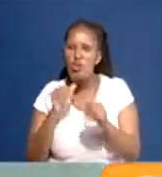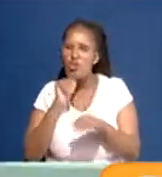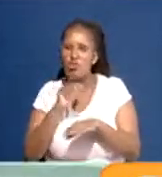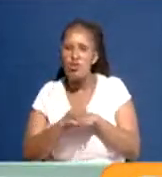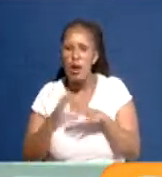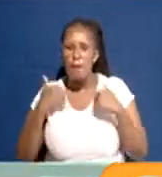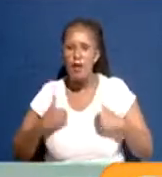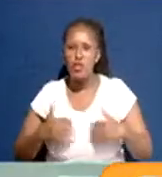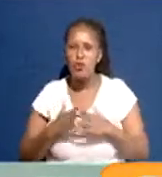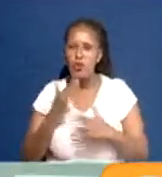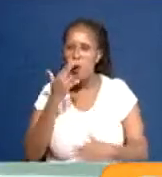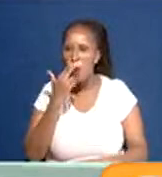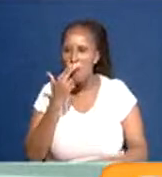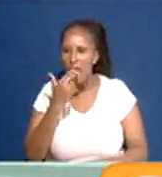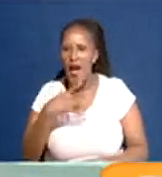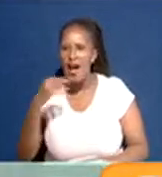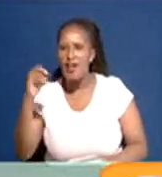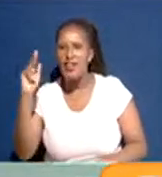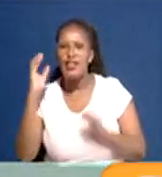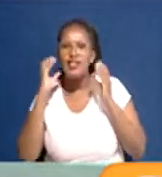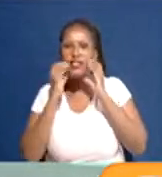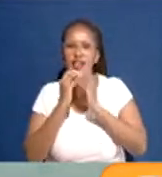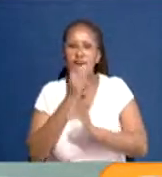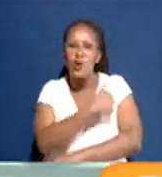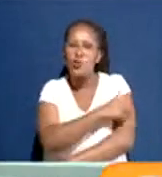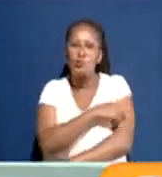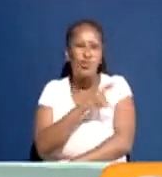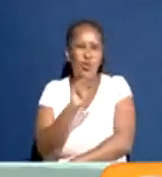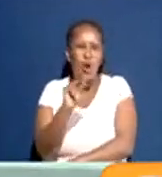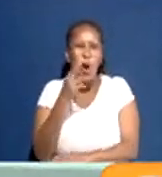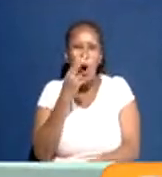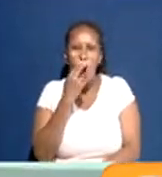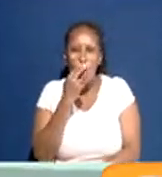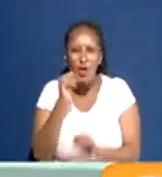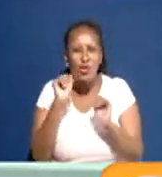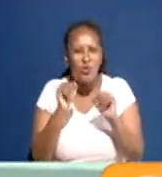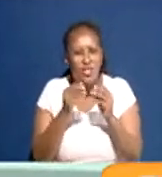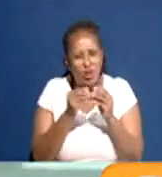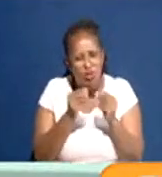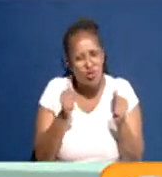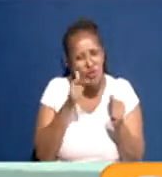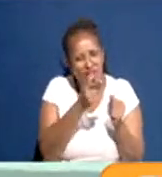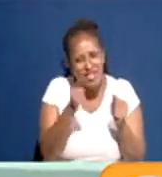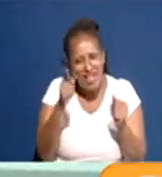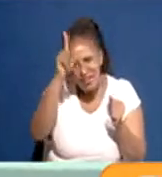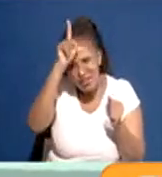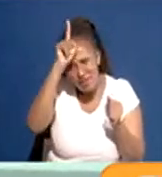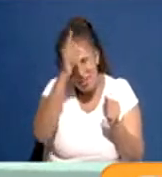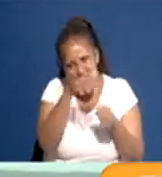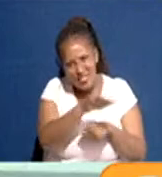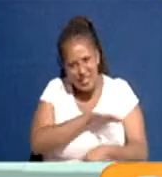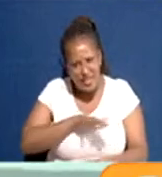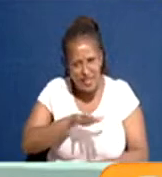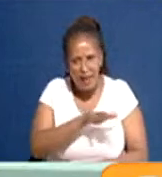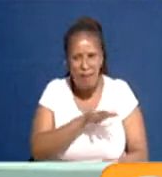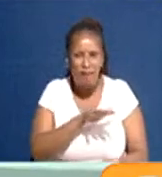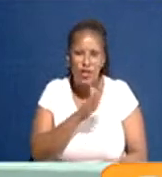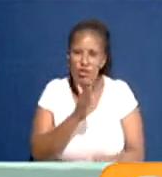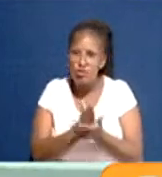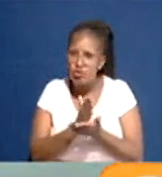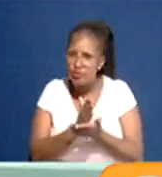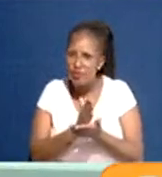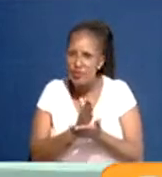homa anaenda Kenyatta National Hospital. Homa tunaweza kumalizana naye huko kwa kijiji. Ni kweli ama si